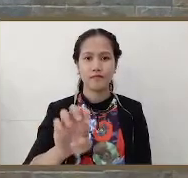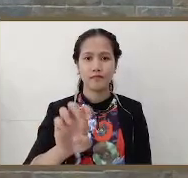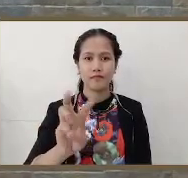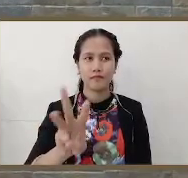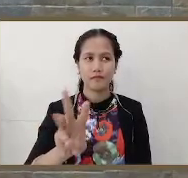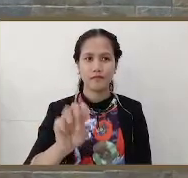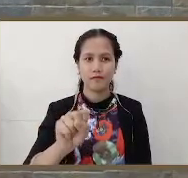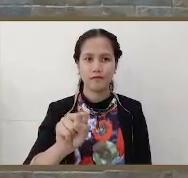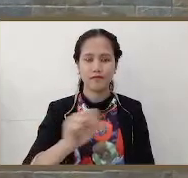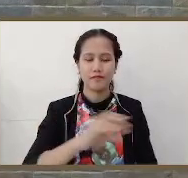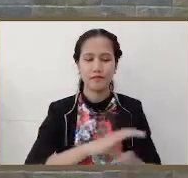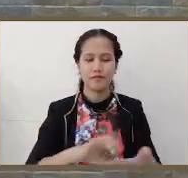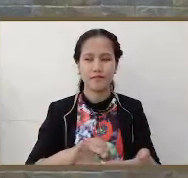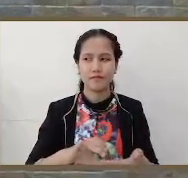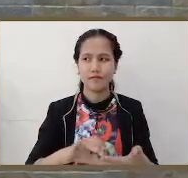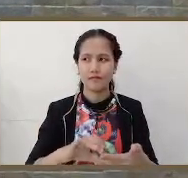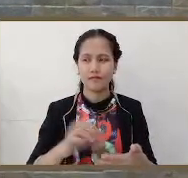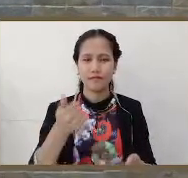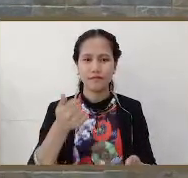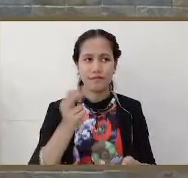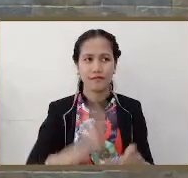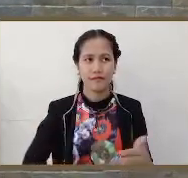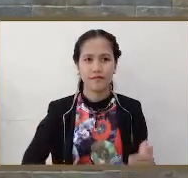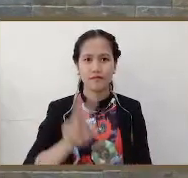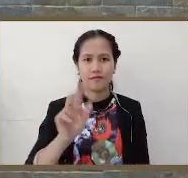Are you still following? Amen.